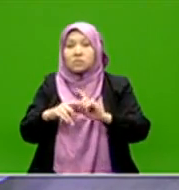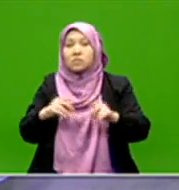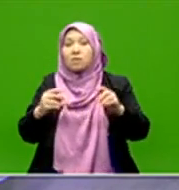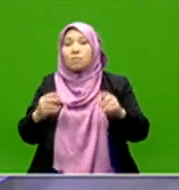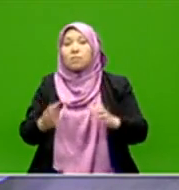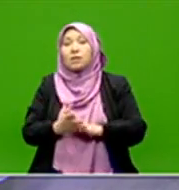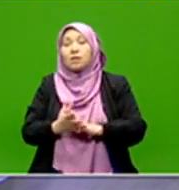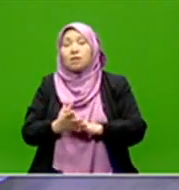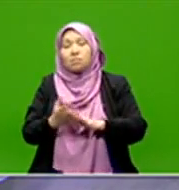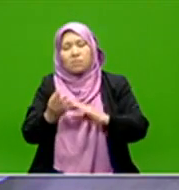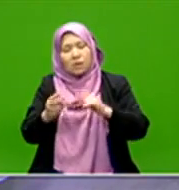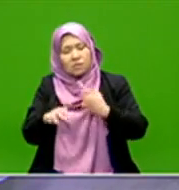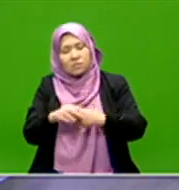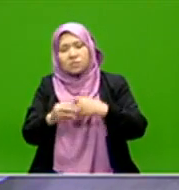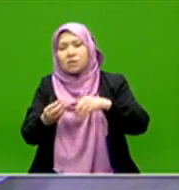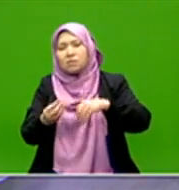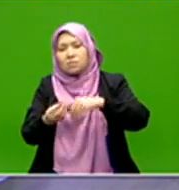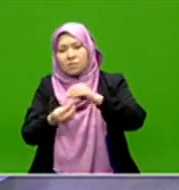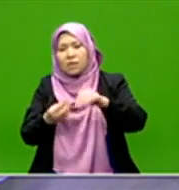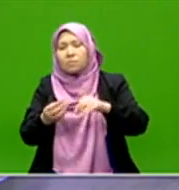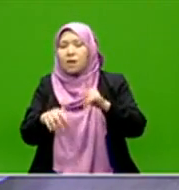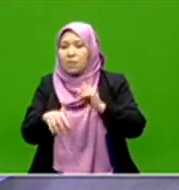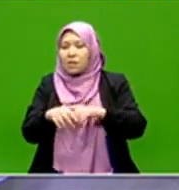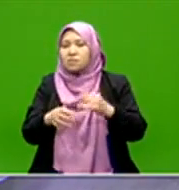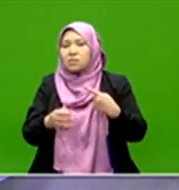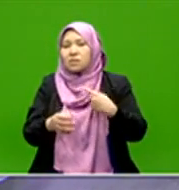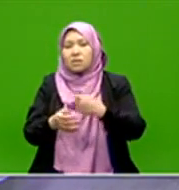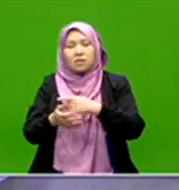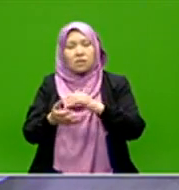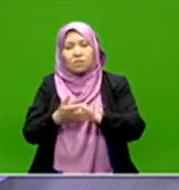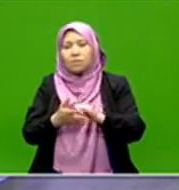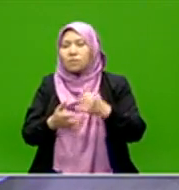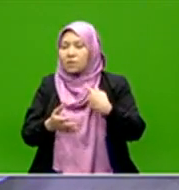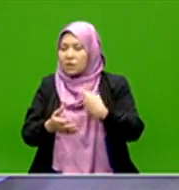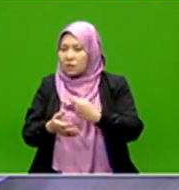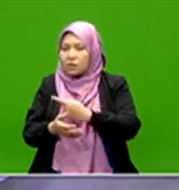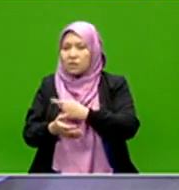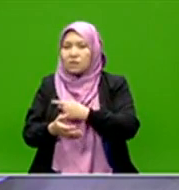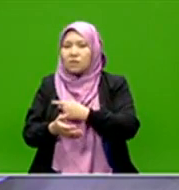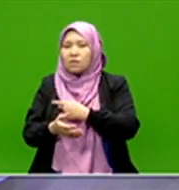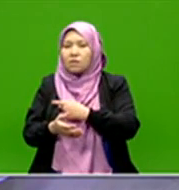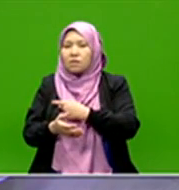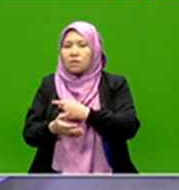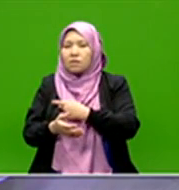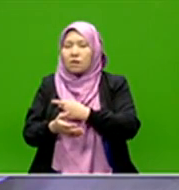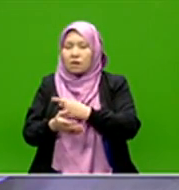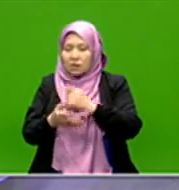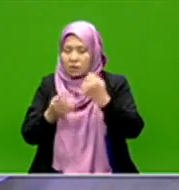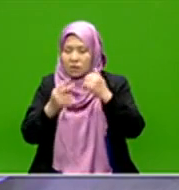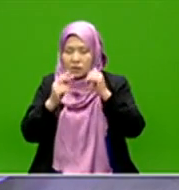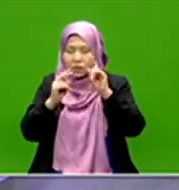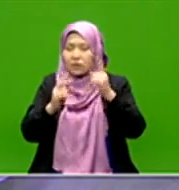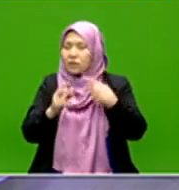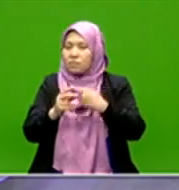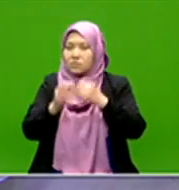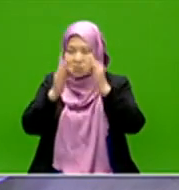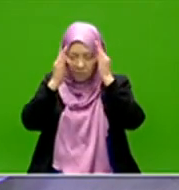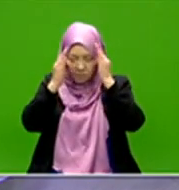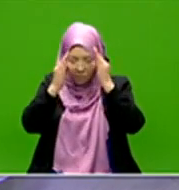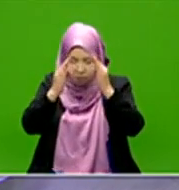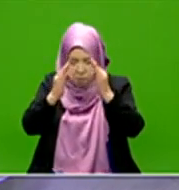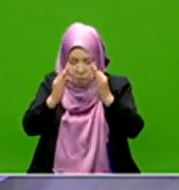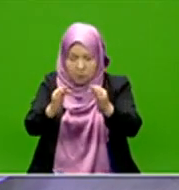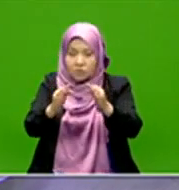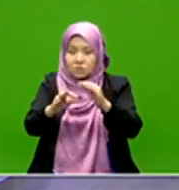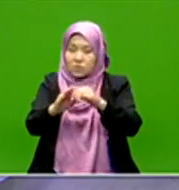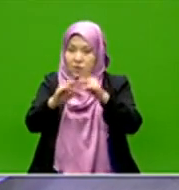tawaf tu Ustaz, kan, mata kita tu, memang kita apa, memerhatikan ataupun kita fokus, kita lihat